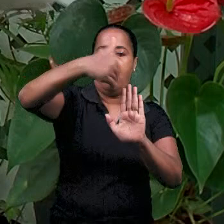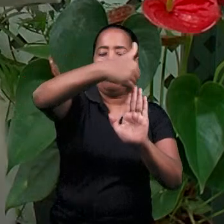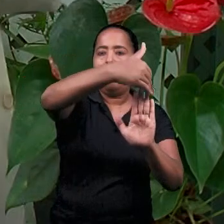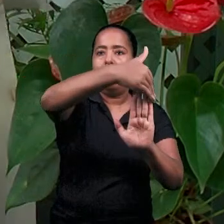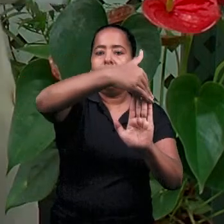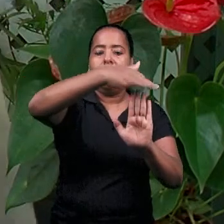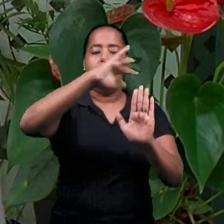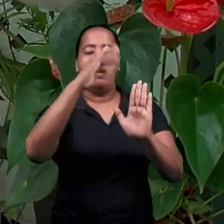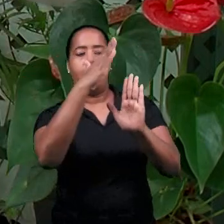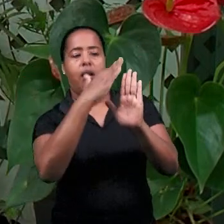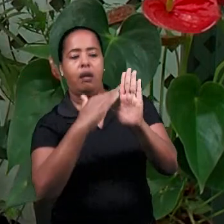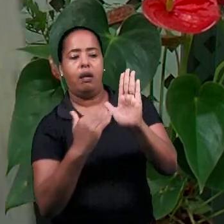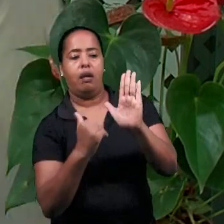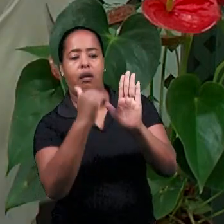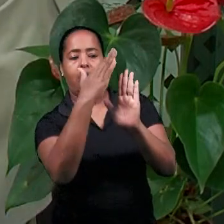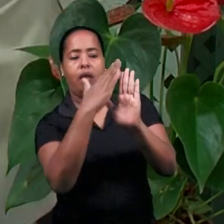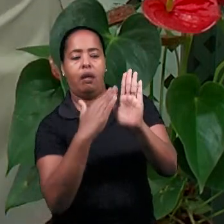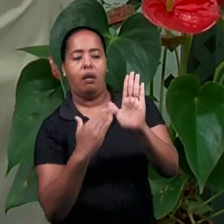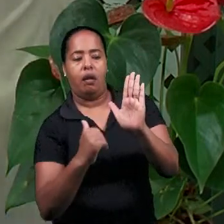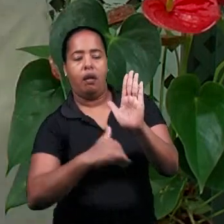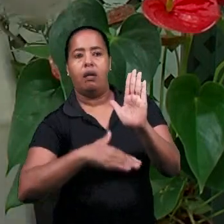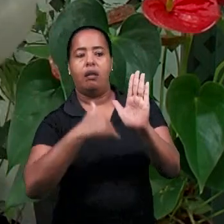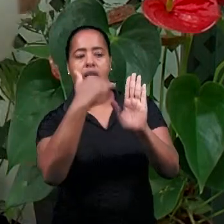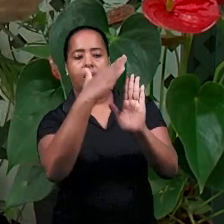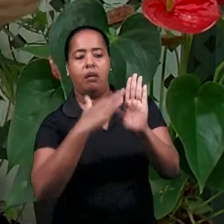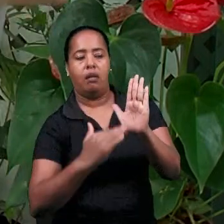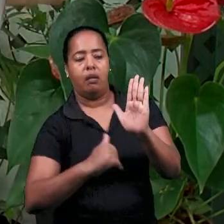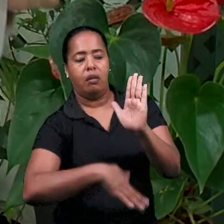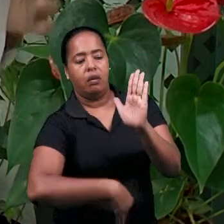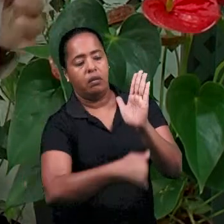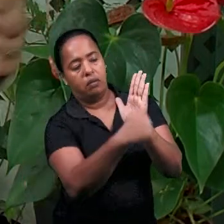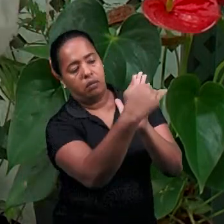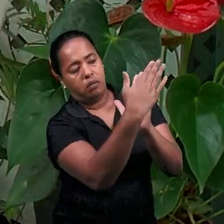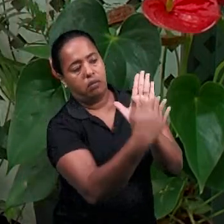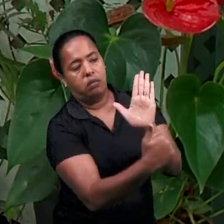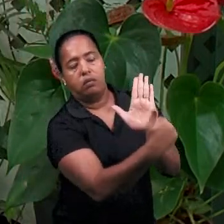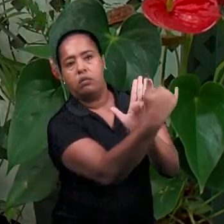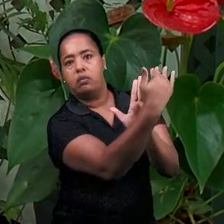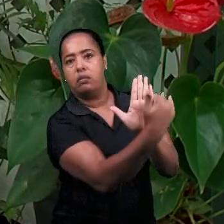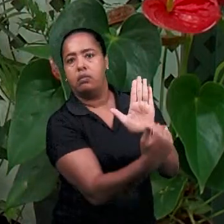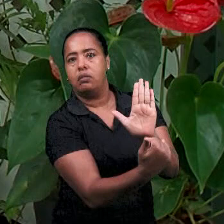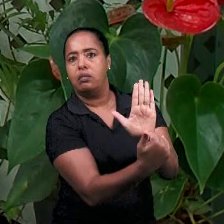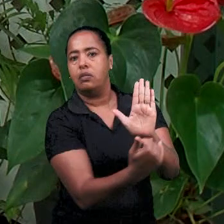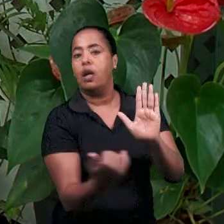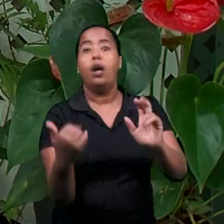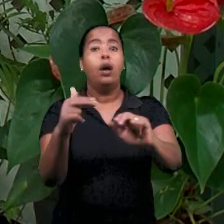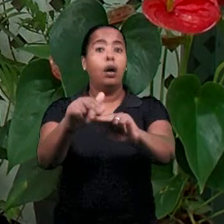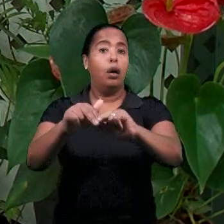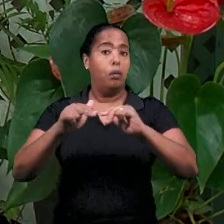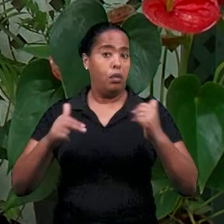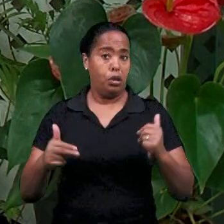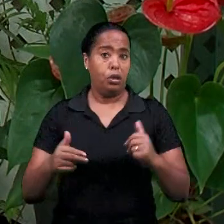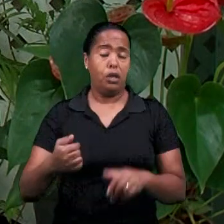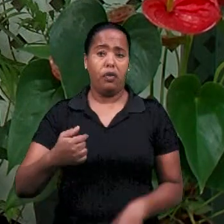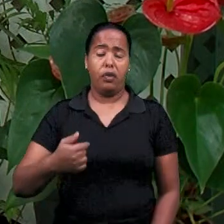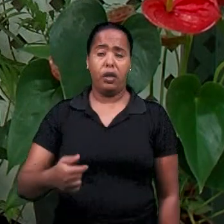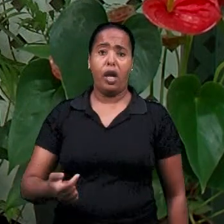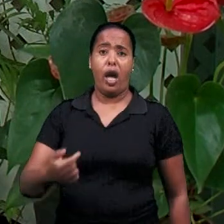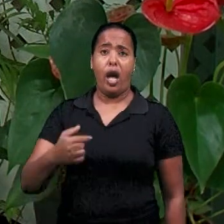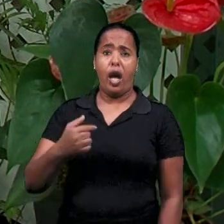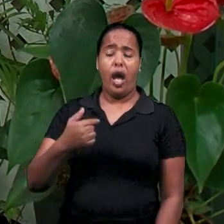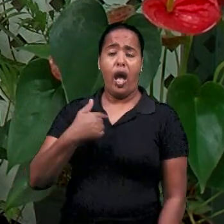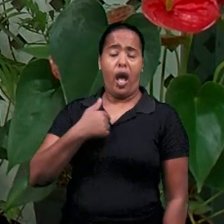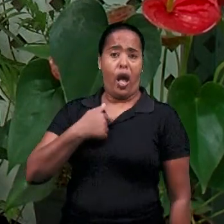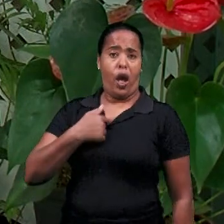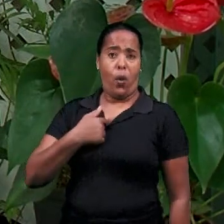dans les vigues, donc la partie horizontale, et donc les parties latérales. Donc, c'est